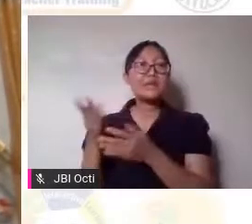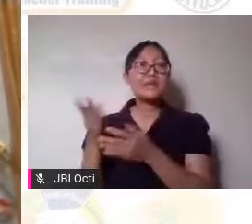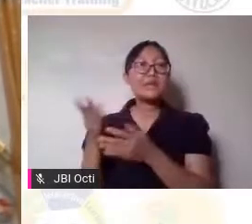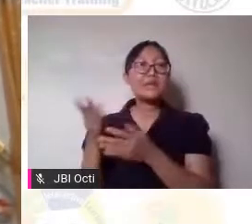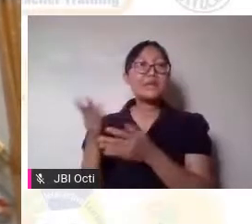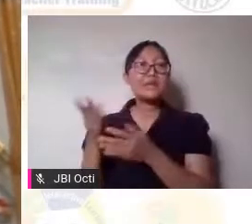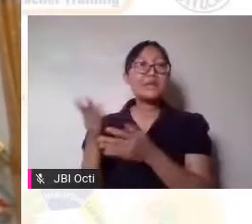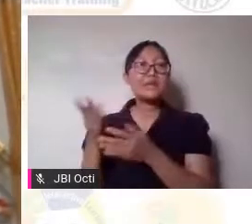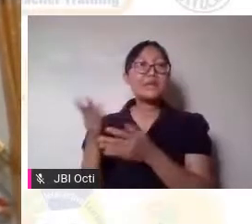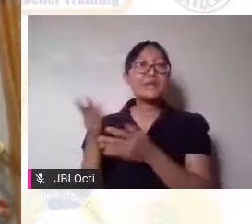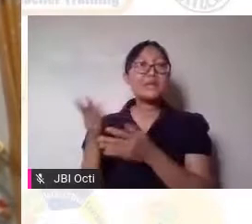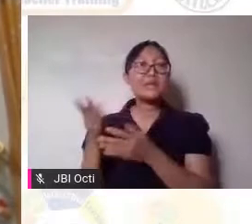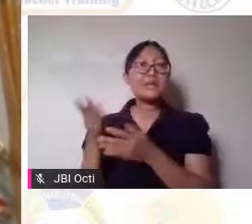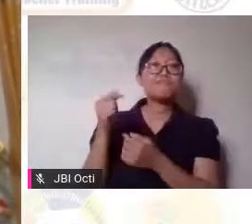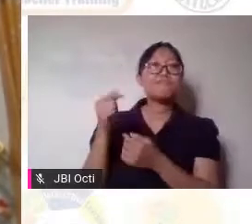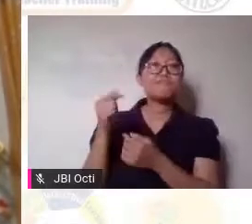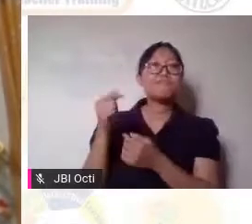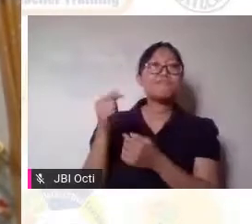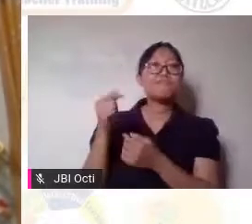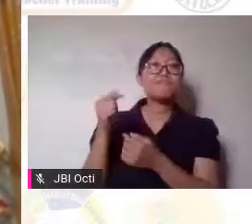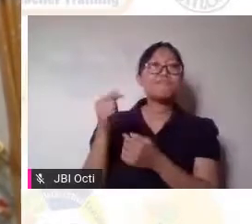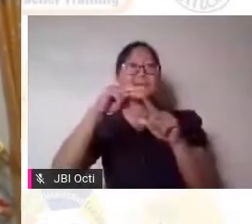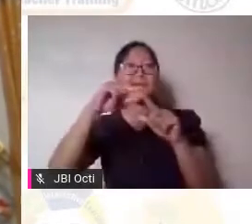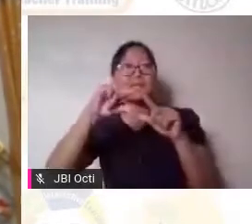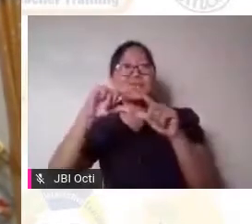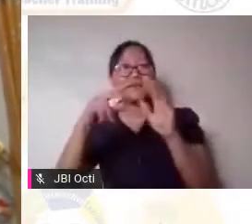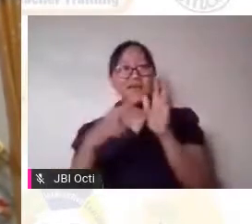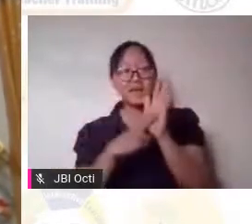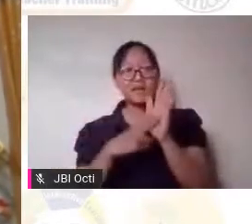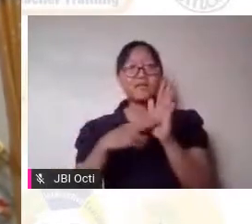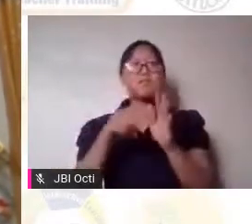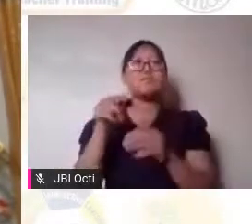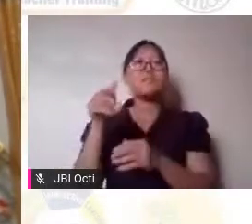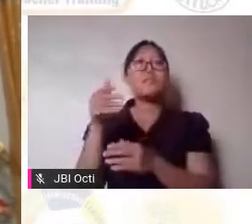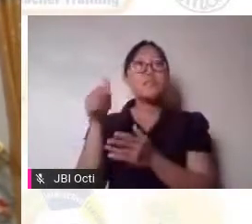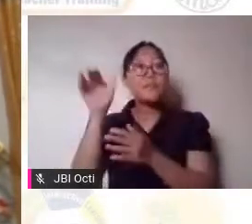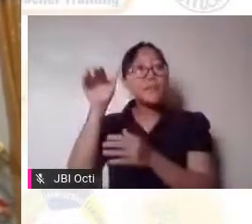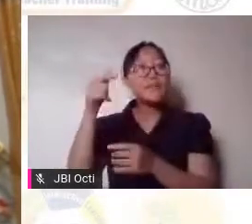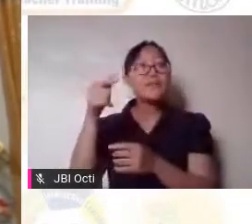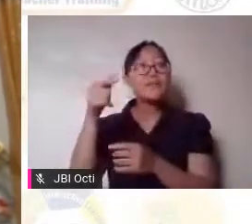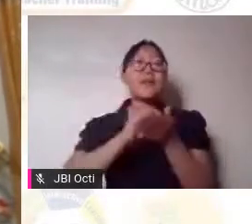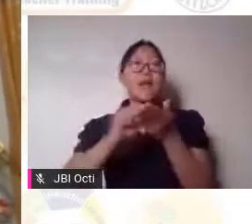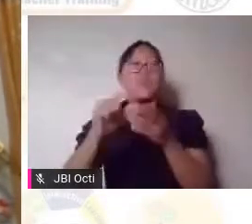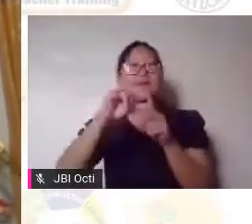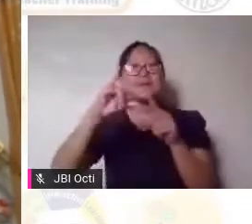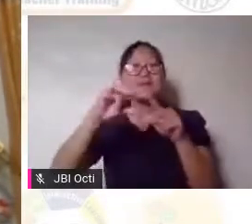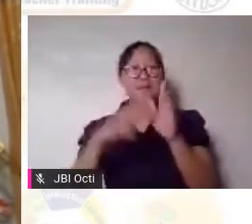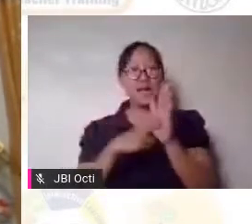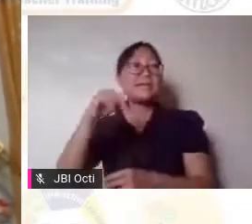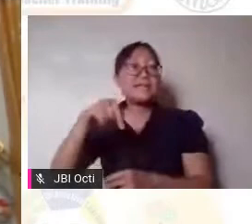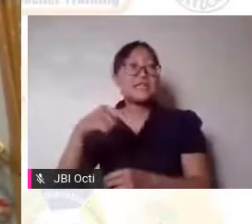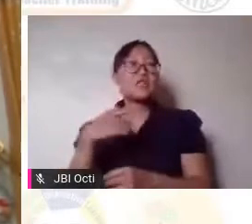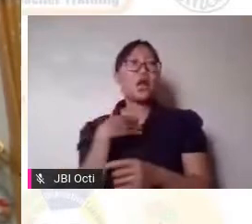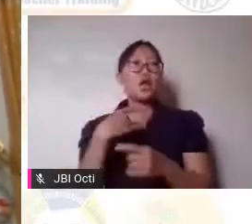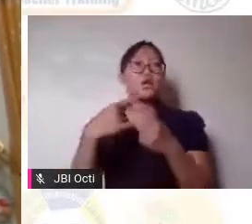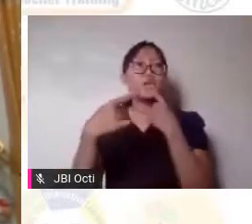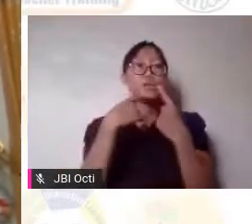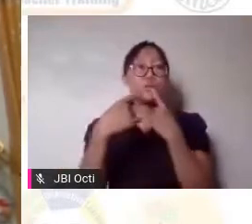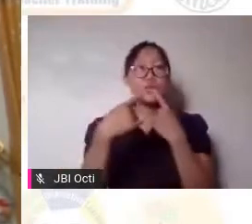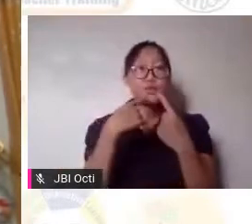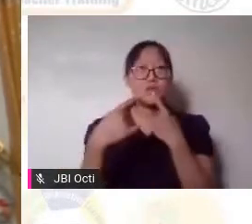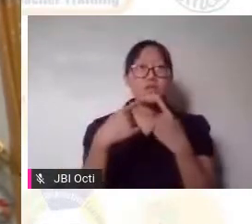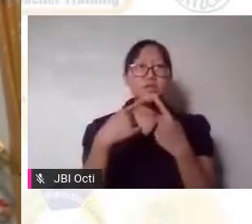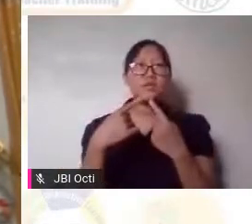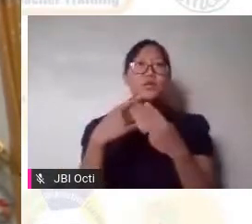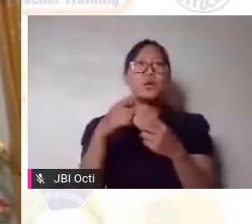akan berdiskusi dengan para ahli yang berpengalaman di bidangnya. Karena kita akan membahas materi yang